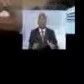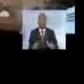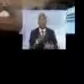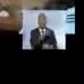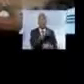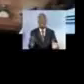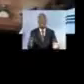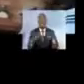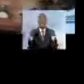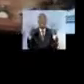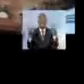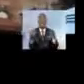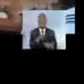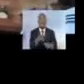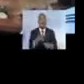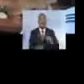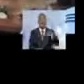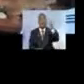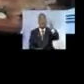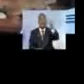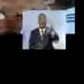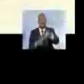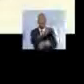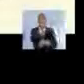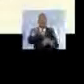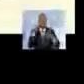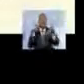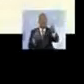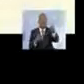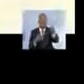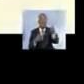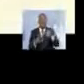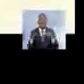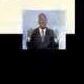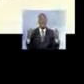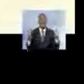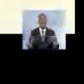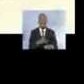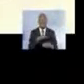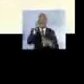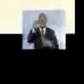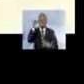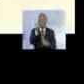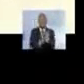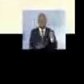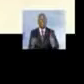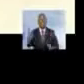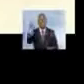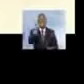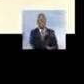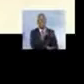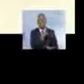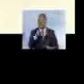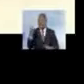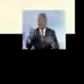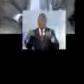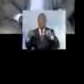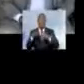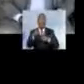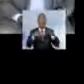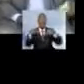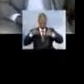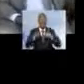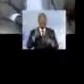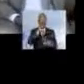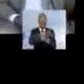les armureries des différentes forces en charge de la sécurité et de la défense et à renforcer les capacités des agents en charge de la gestion des